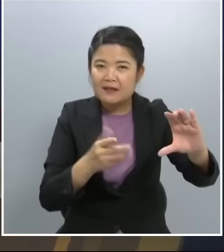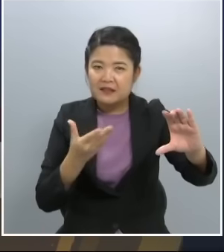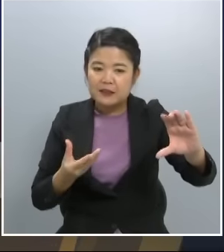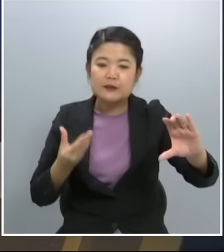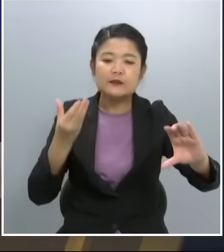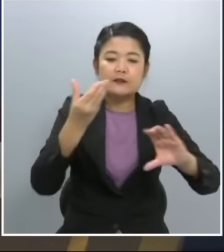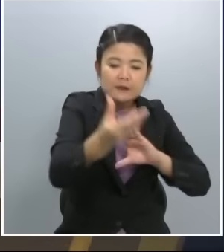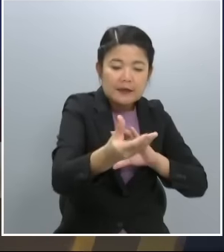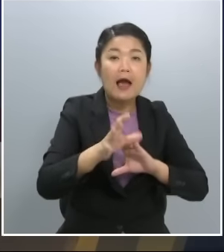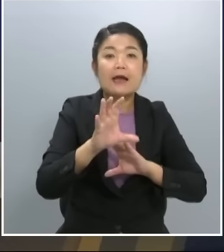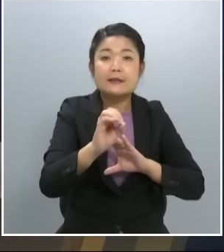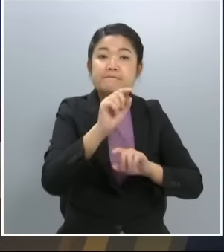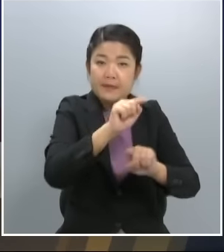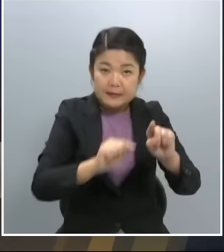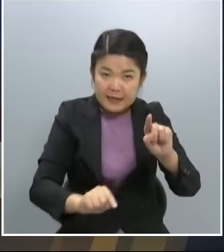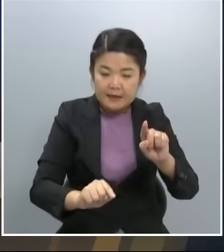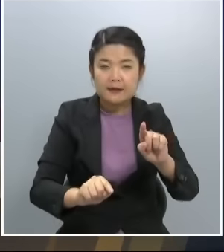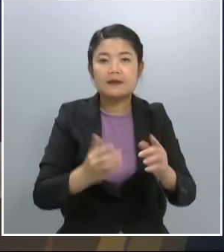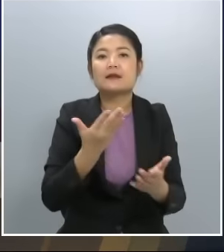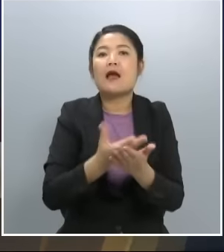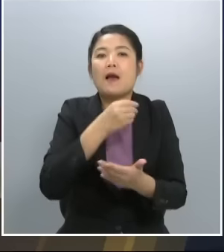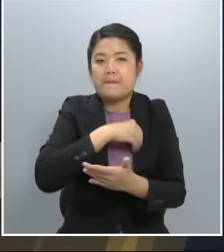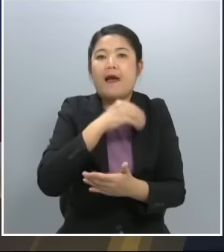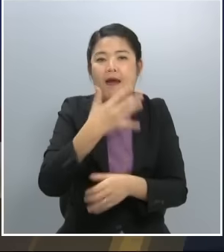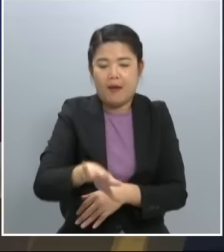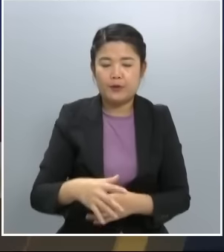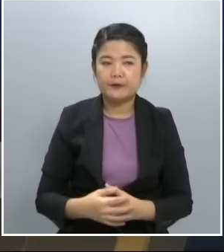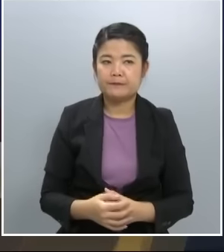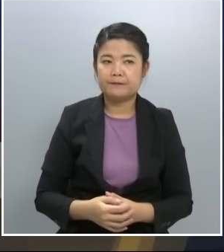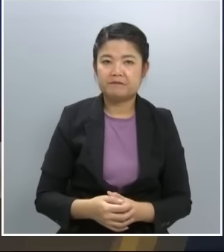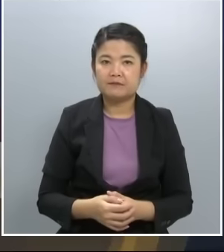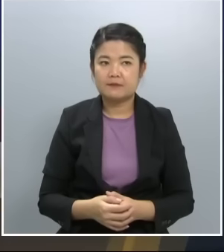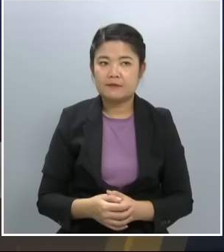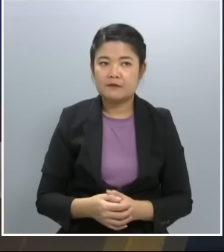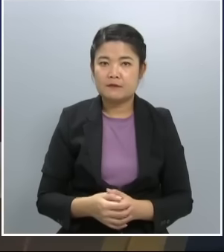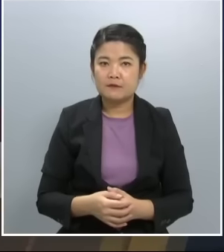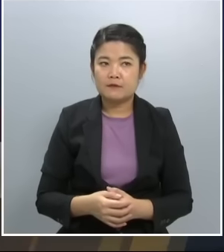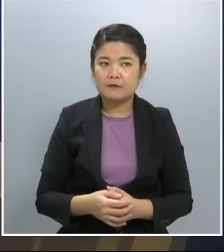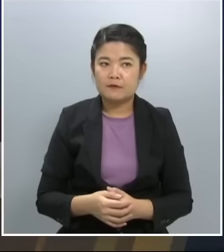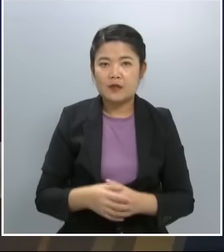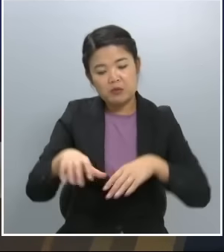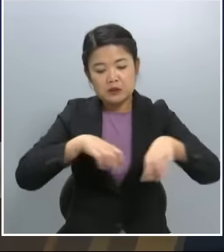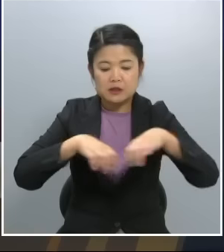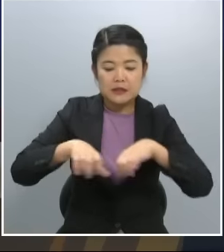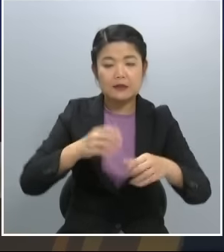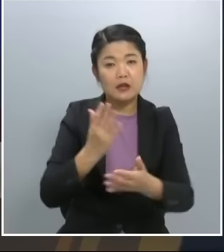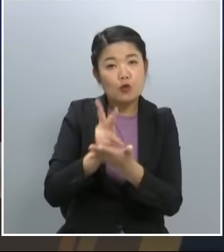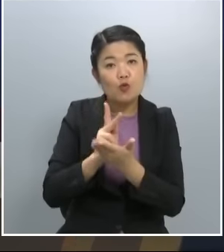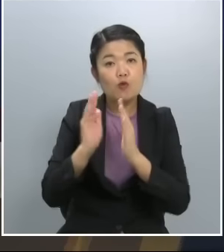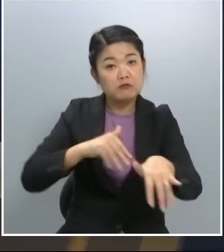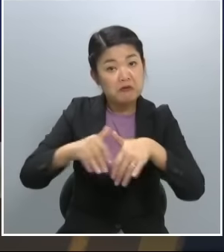อยแล้วได้คืน 50% เรื่องกำไรก็มีการเอามาจัดการทำให้ประชาชนได้กลับ